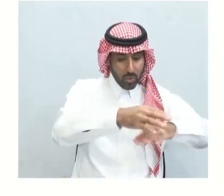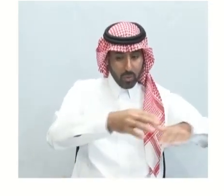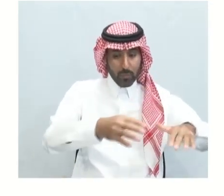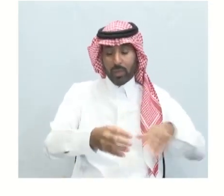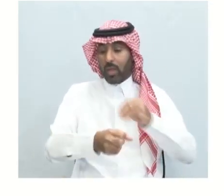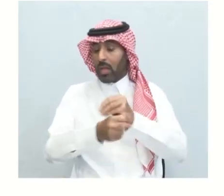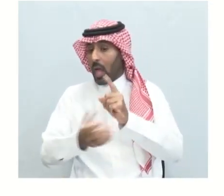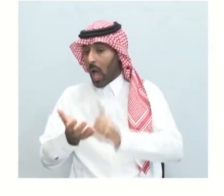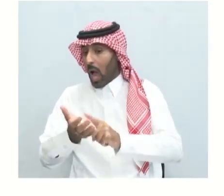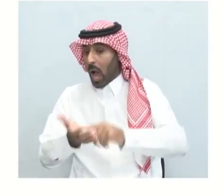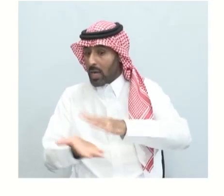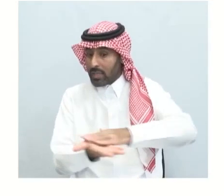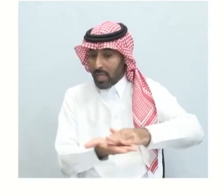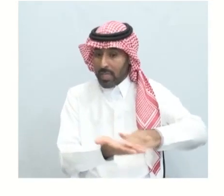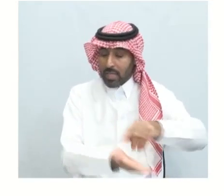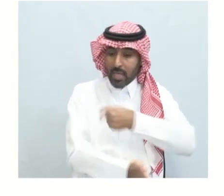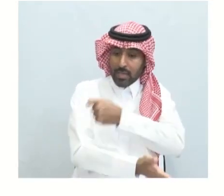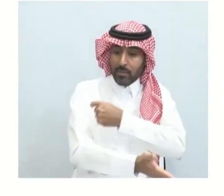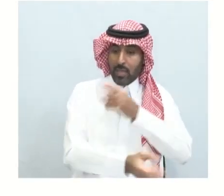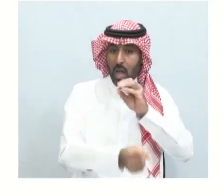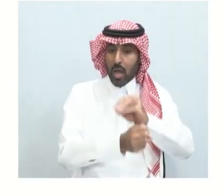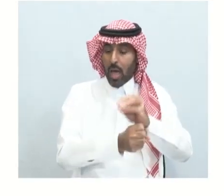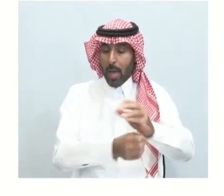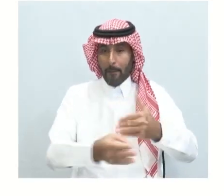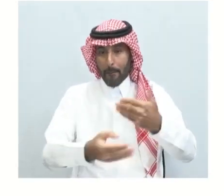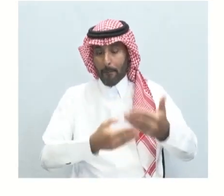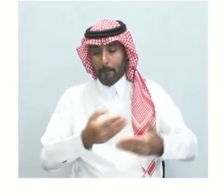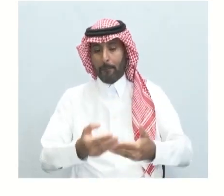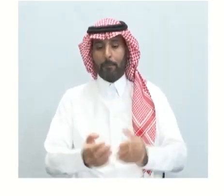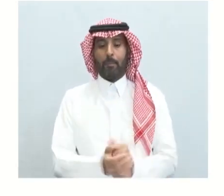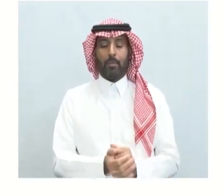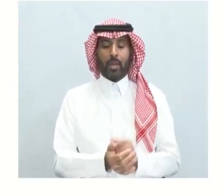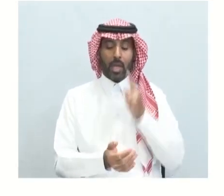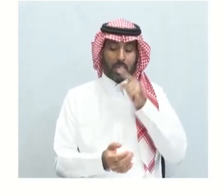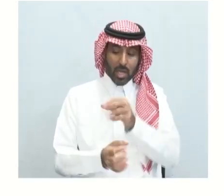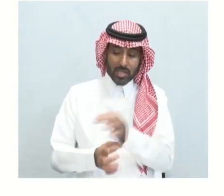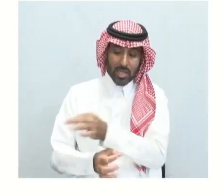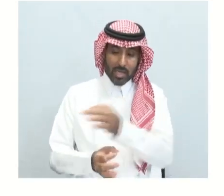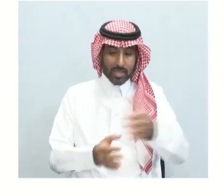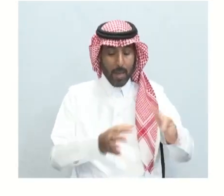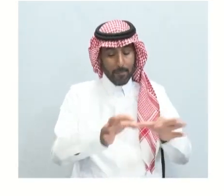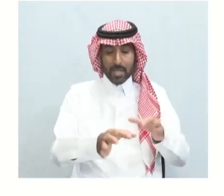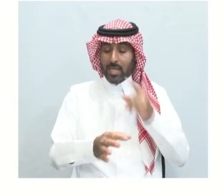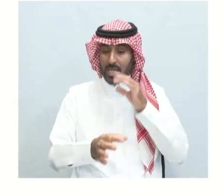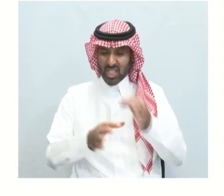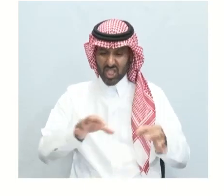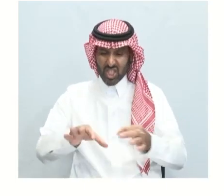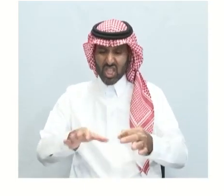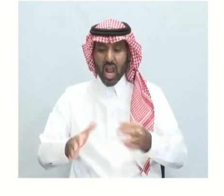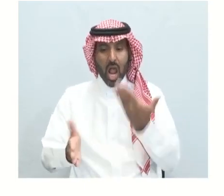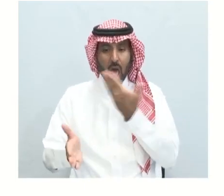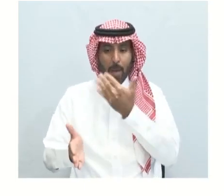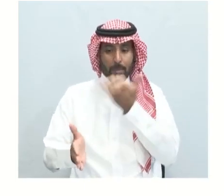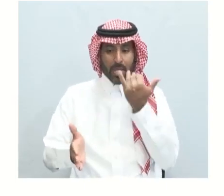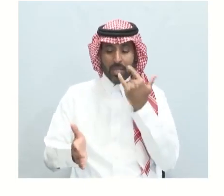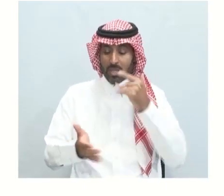ذلك تطرقنا الى تجربه استهلاليه وذكرنا عمليه او بمعنى عمليه تحديد اقسام الجزيره العربيه جيولوجيه